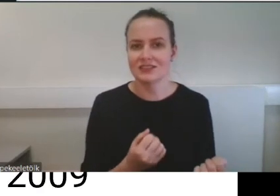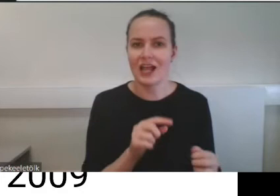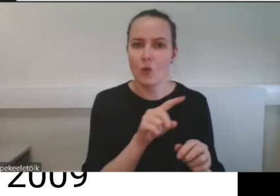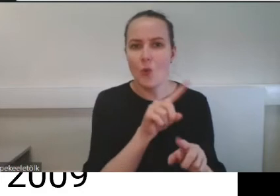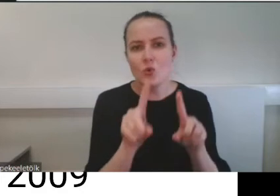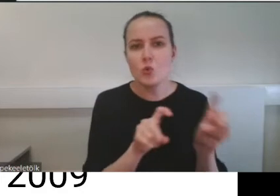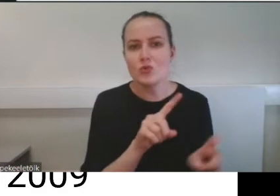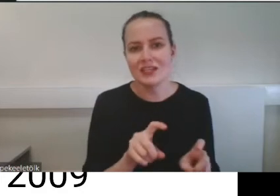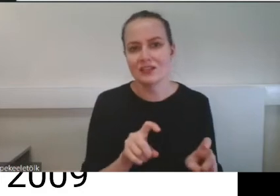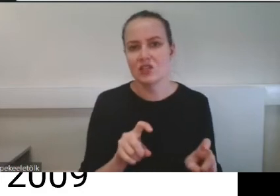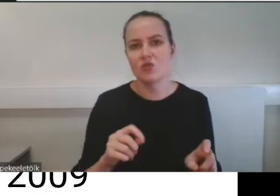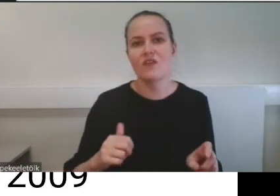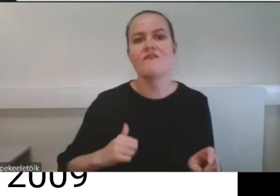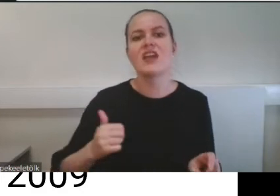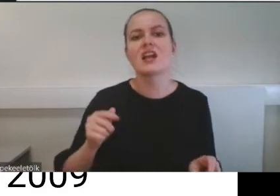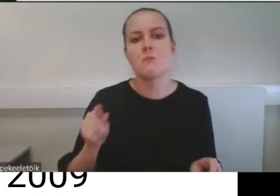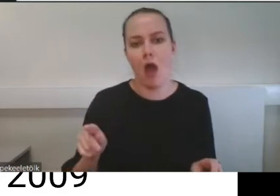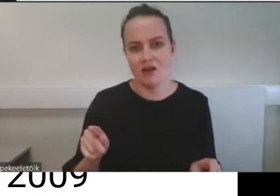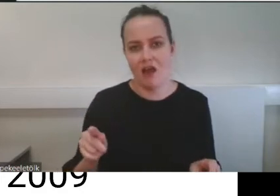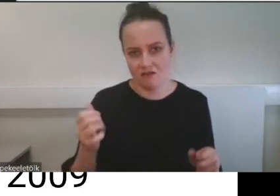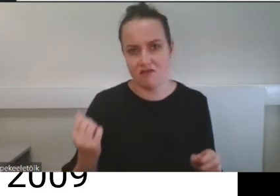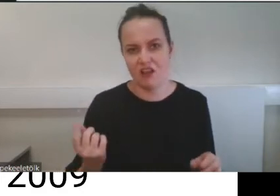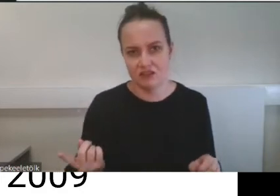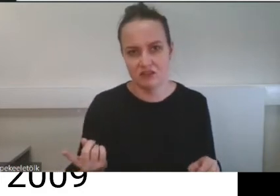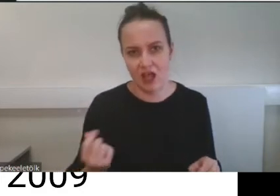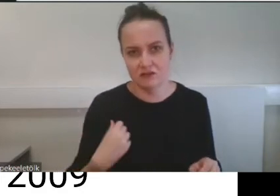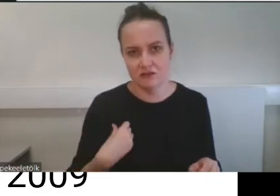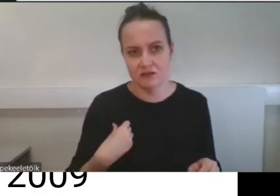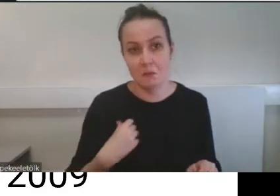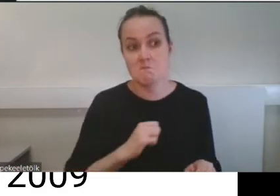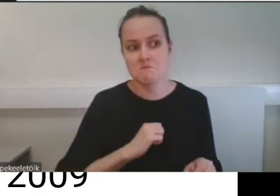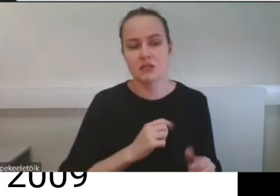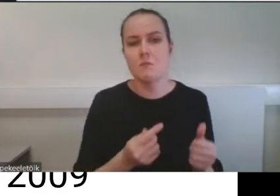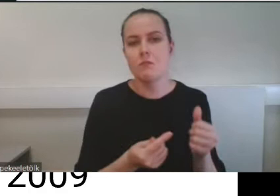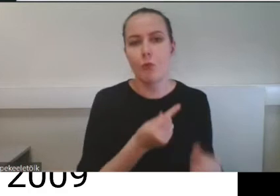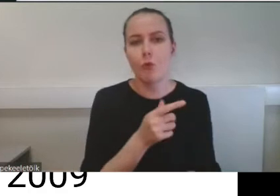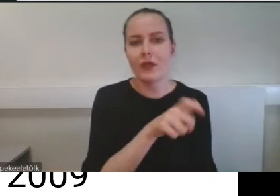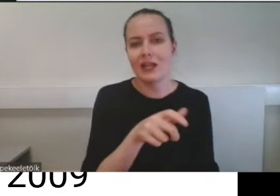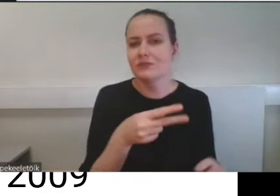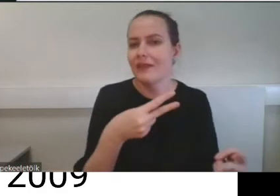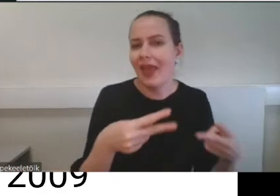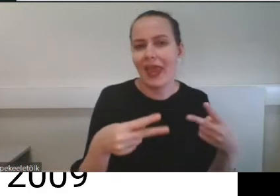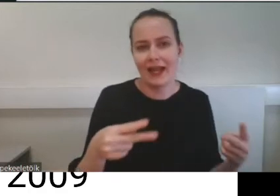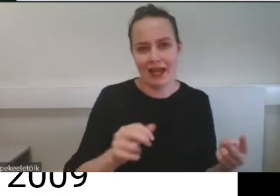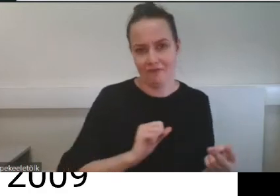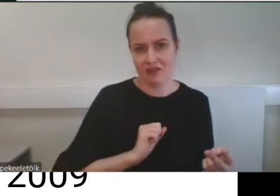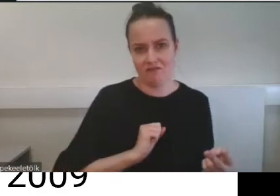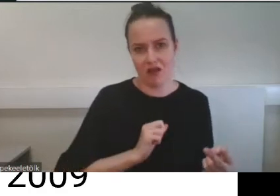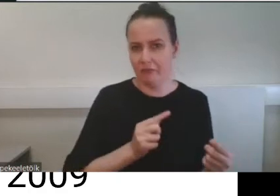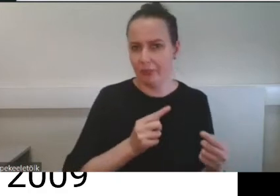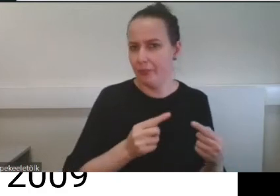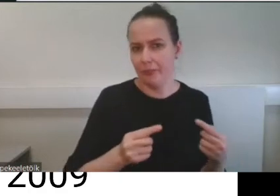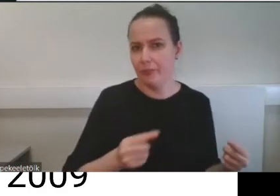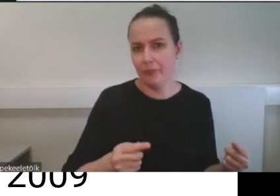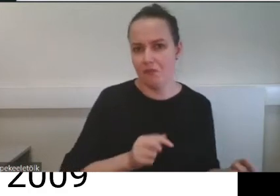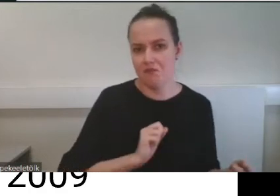Aga sissejuhatusena ma tõin välja siis viimaste aastate kõige olulisemad puuetega inimestega seotud